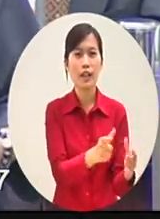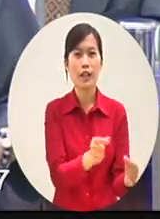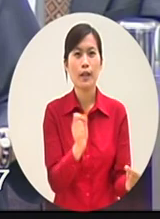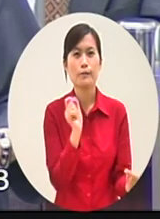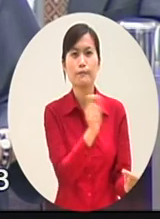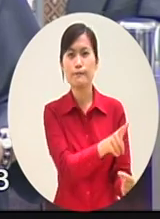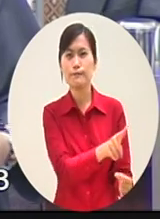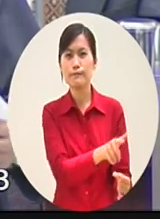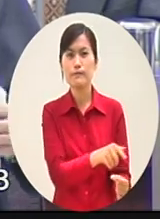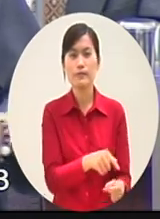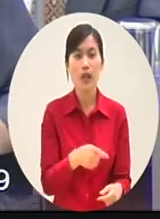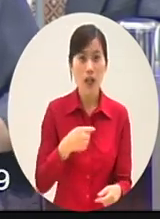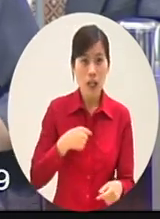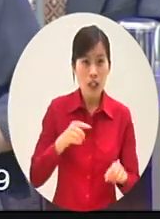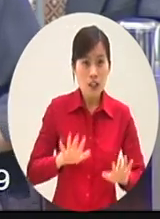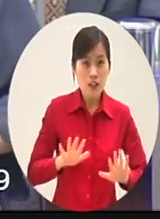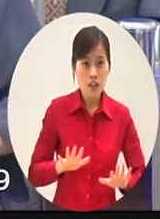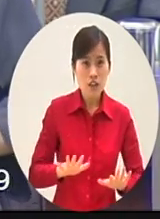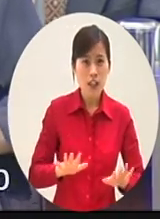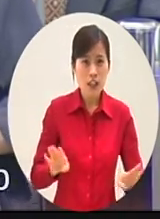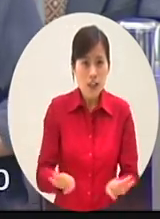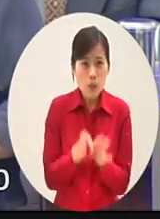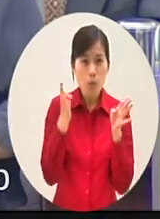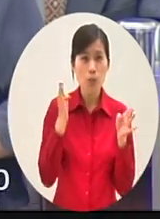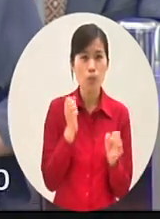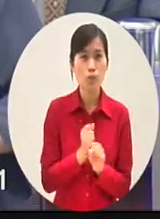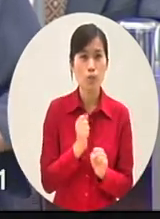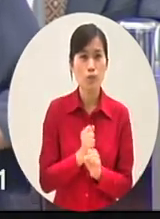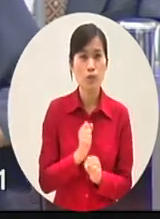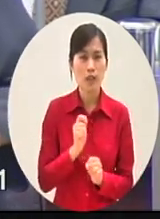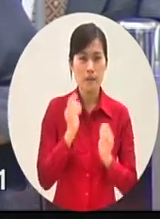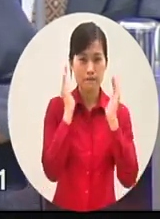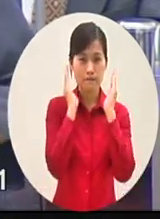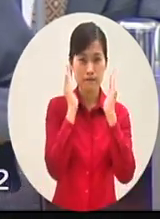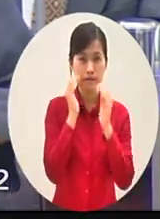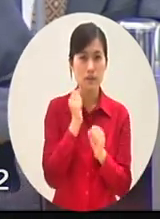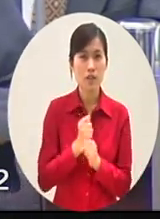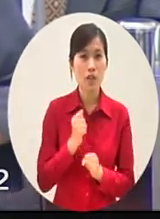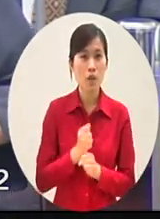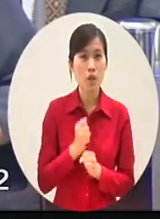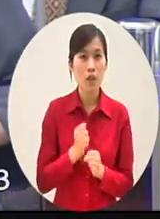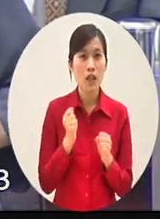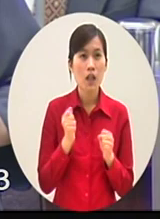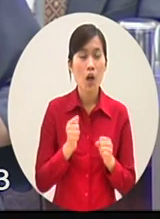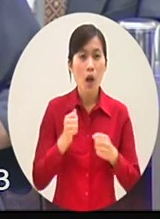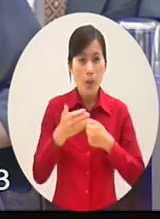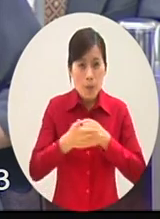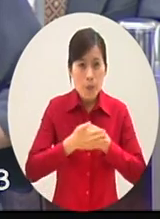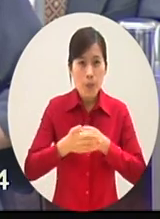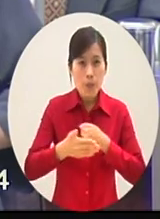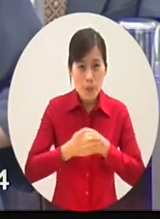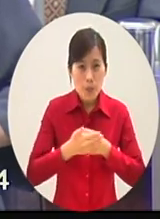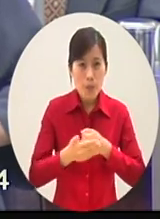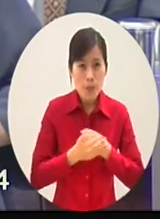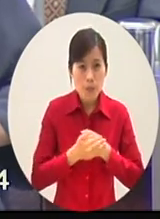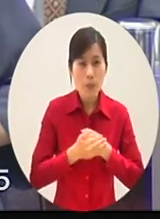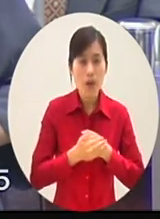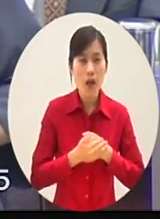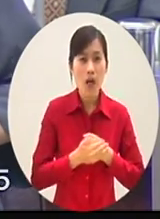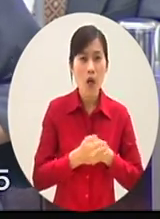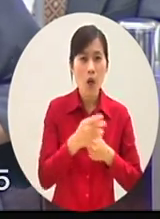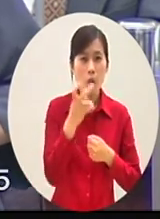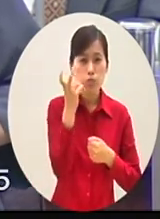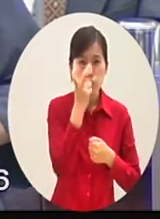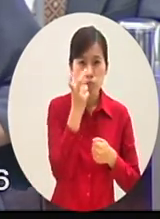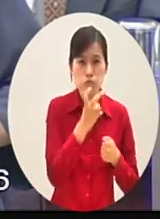摆这个抗战开始啊，认真做真济维护整顿。包括旧